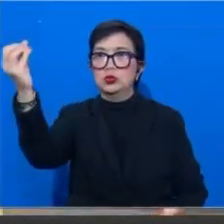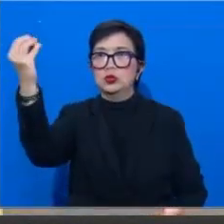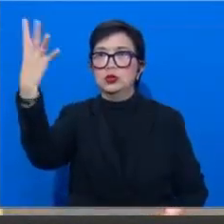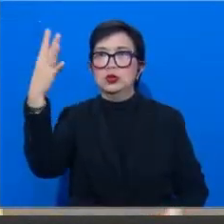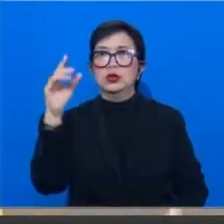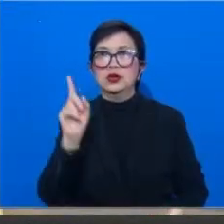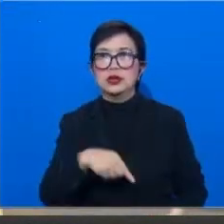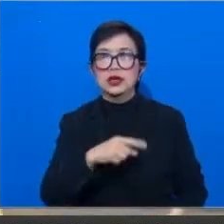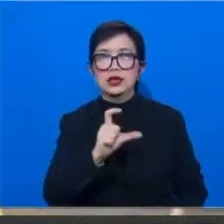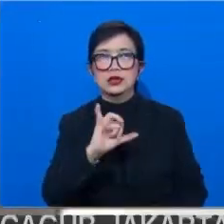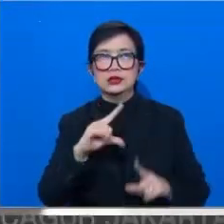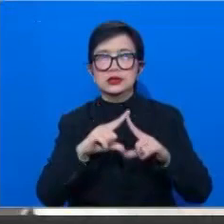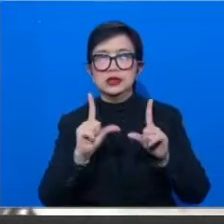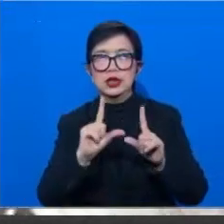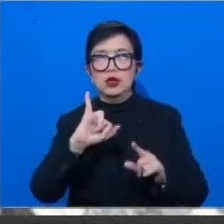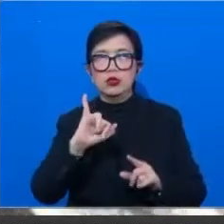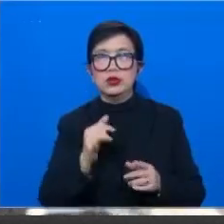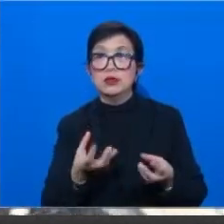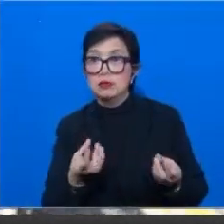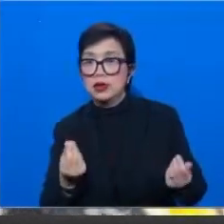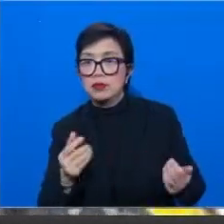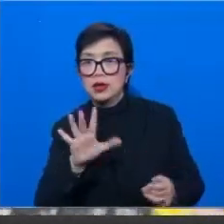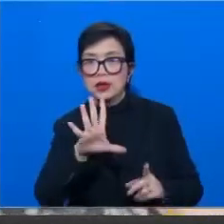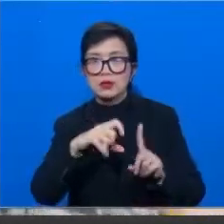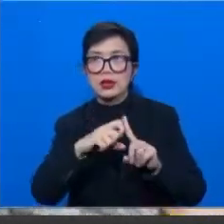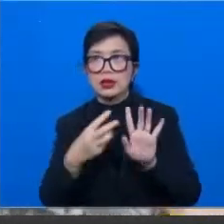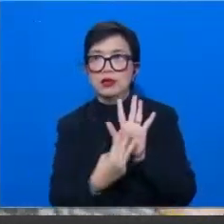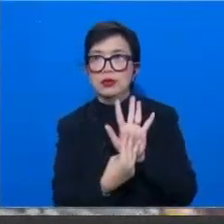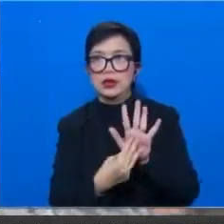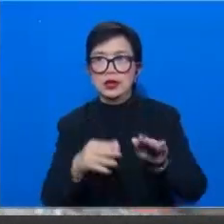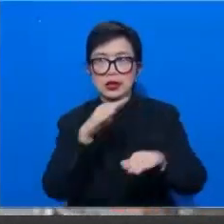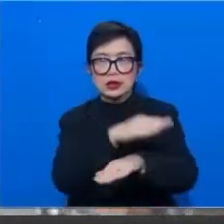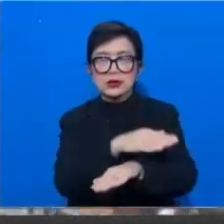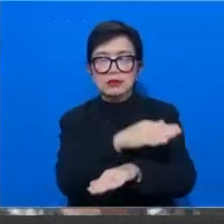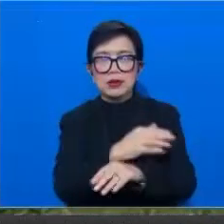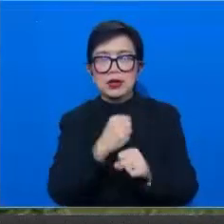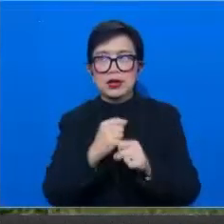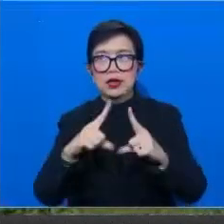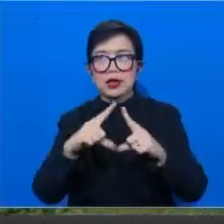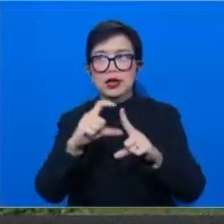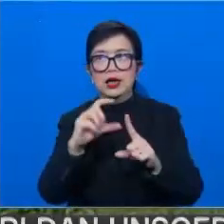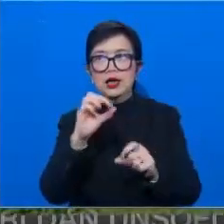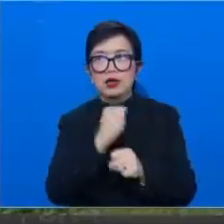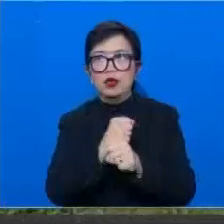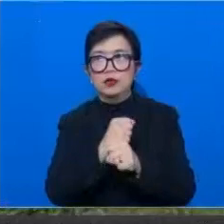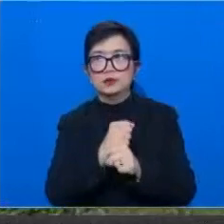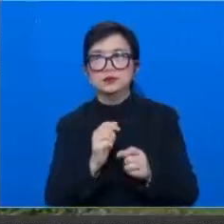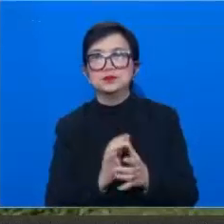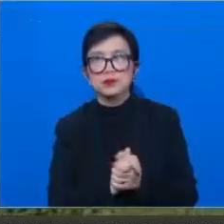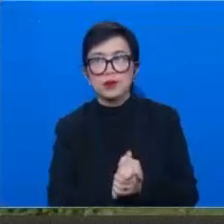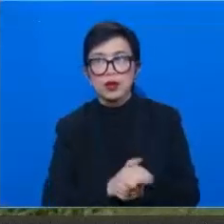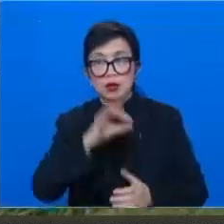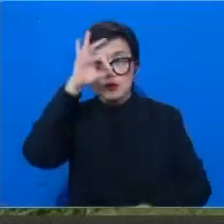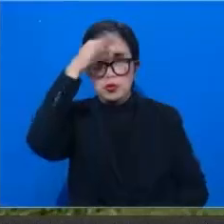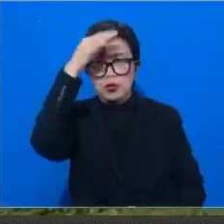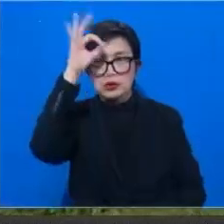Antrean mengular sejauh 5 km dari Rusa Jagorawi, Simpang Gadok, hingga kawasan Megamendung. Akibatnya Satlantas Polres